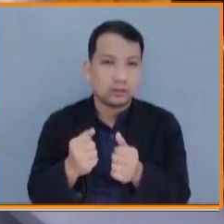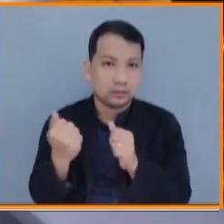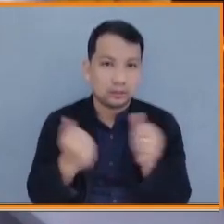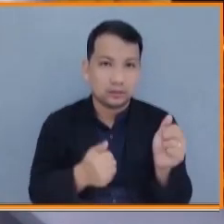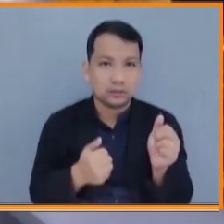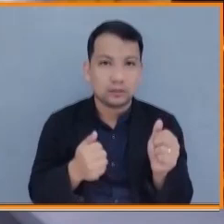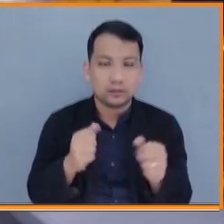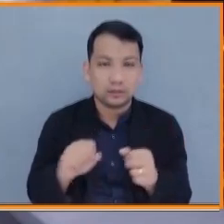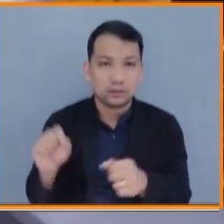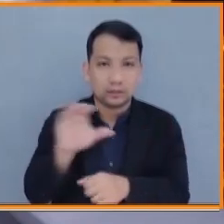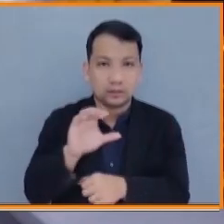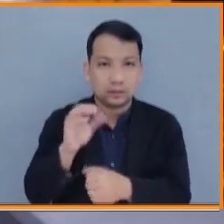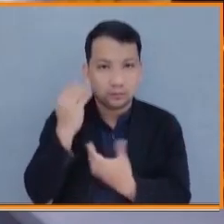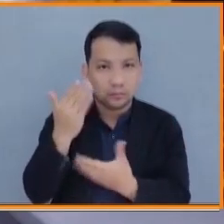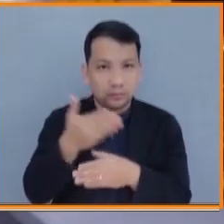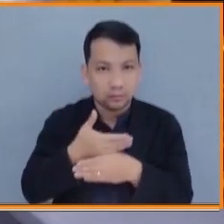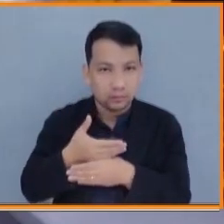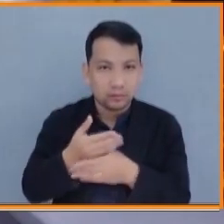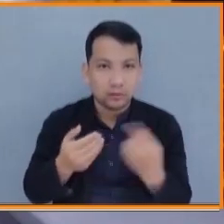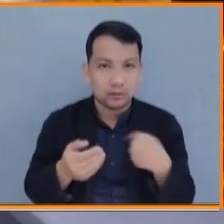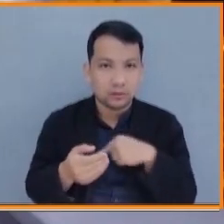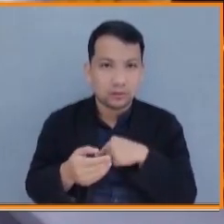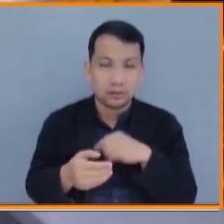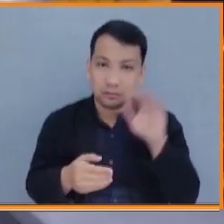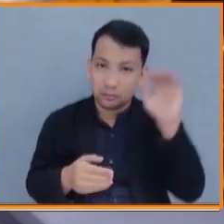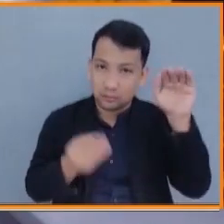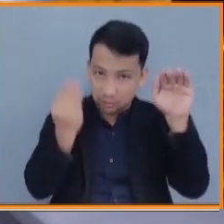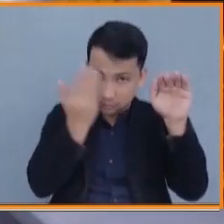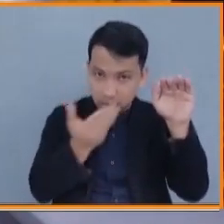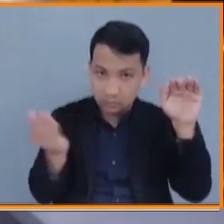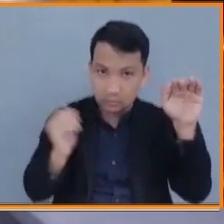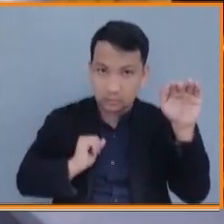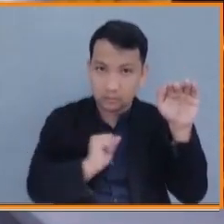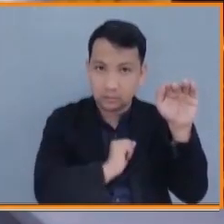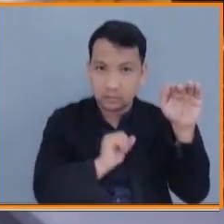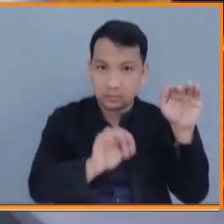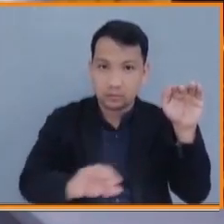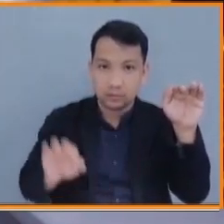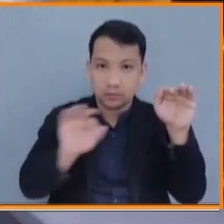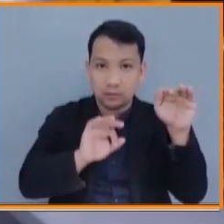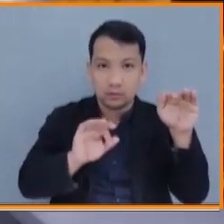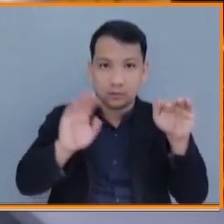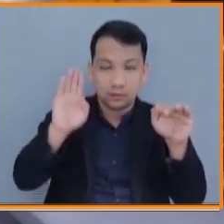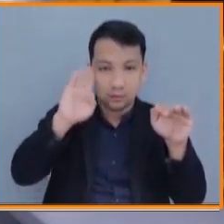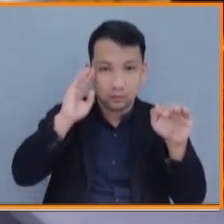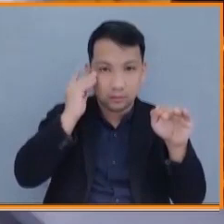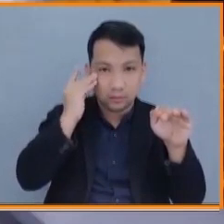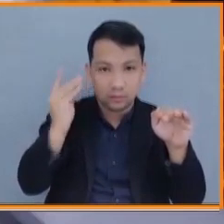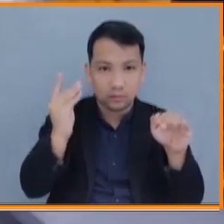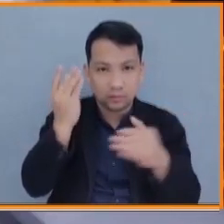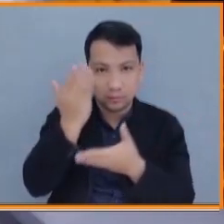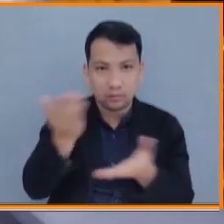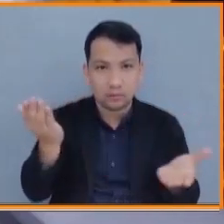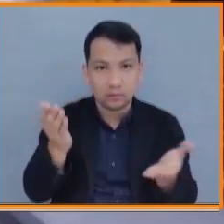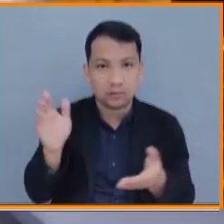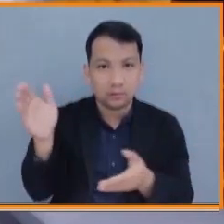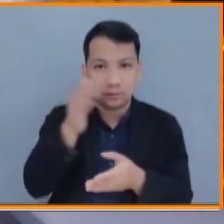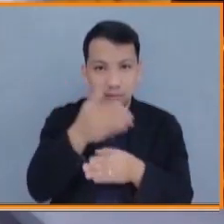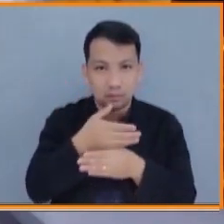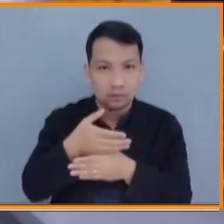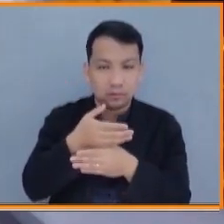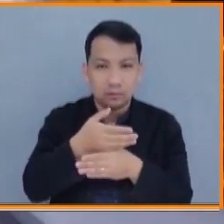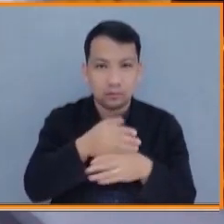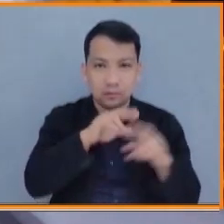maging maingat po tayo kaya panawagan ito sa mga senador lalo na kay senator Bato Dea Rosa maging maingat po sana tayo dito sa paging imbestiga